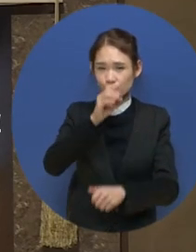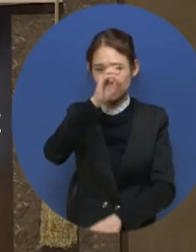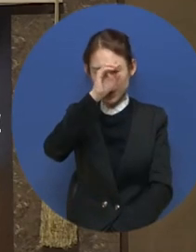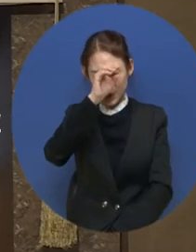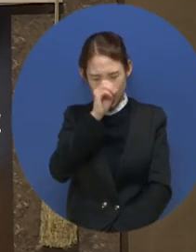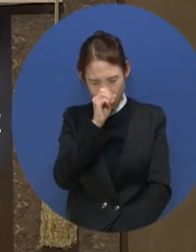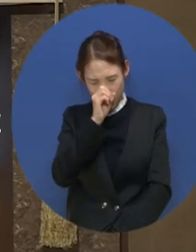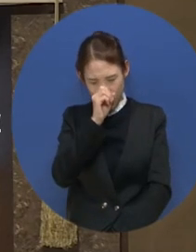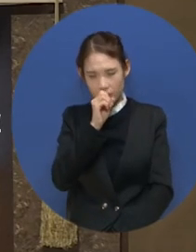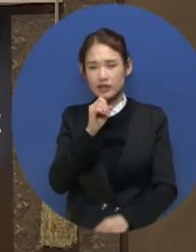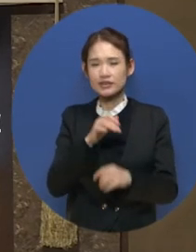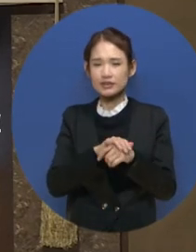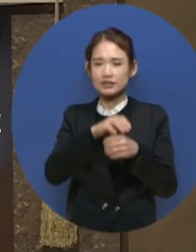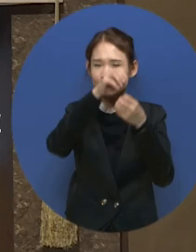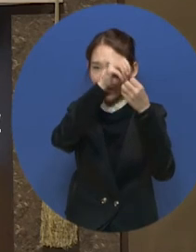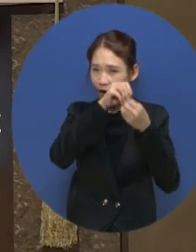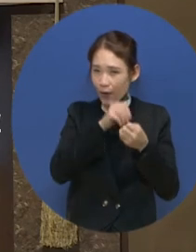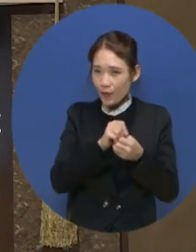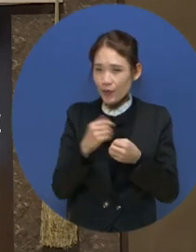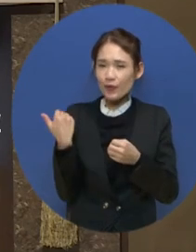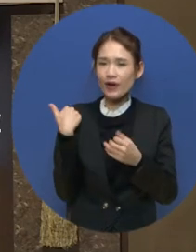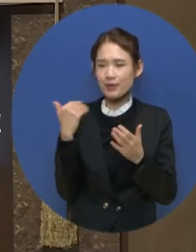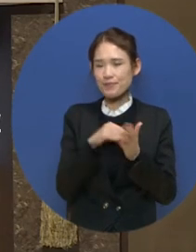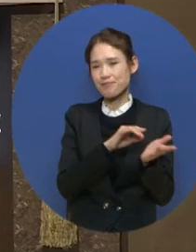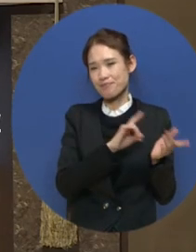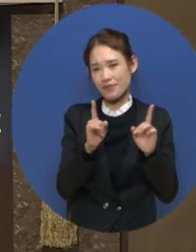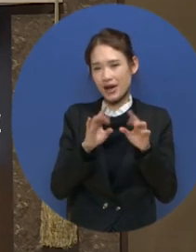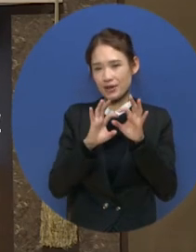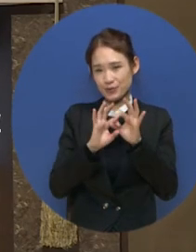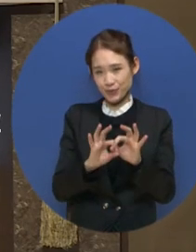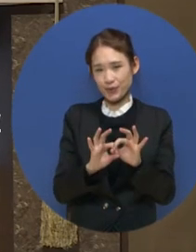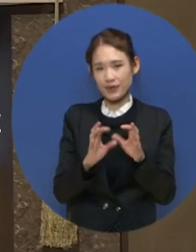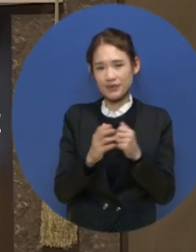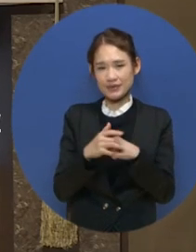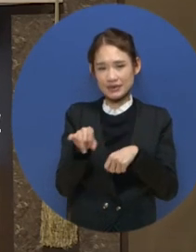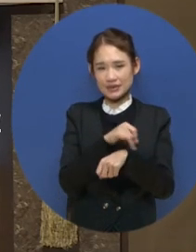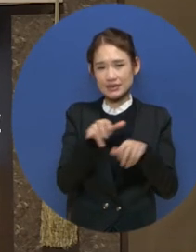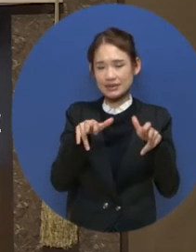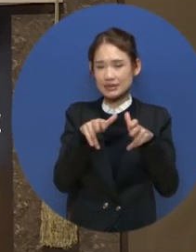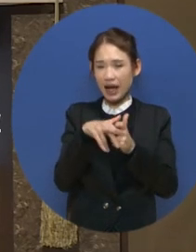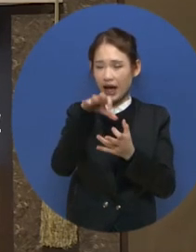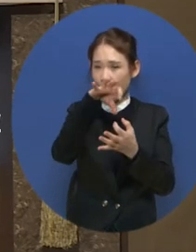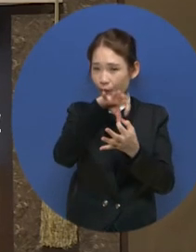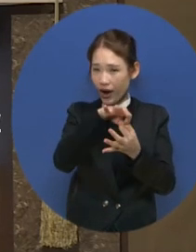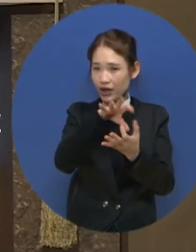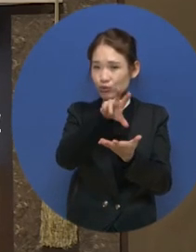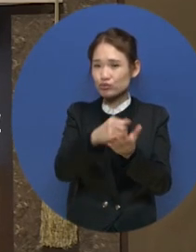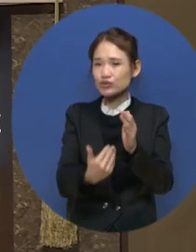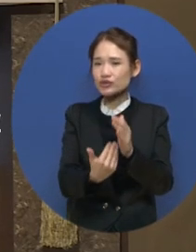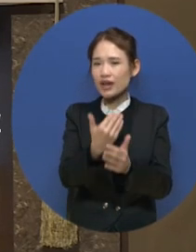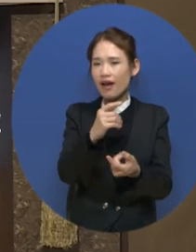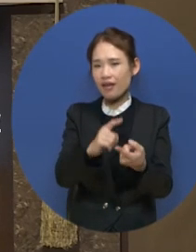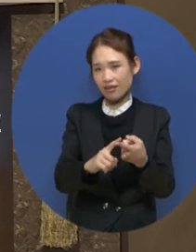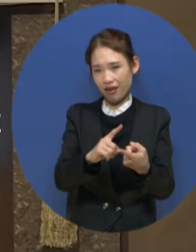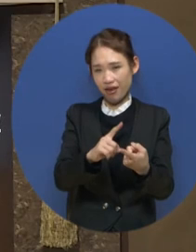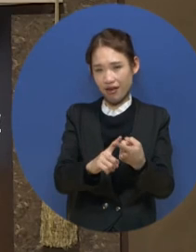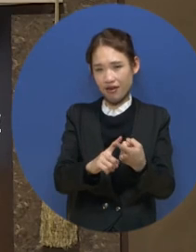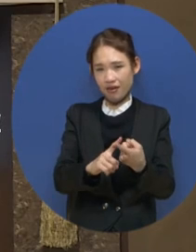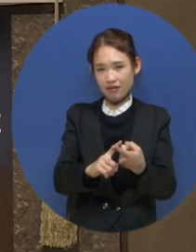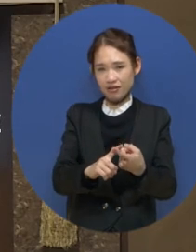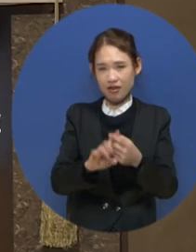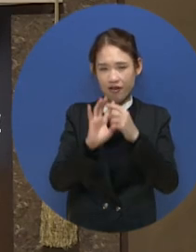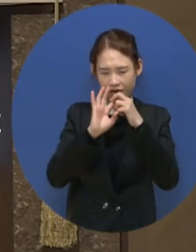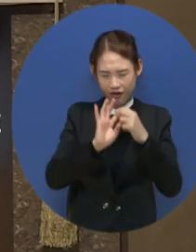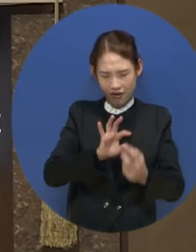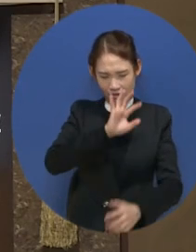미풍양속에 그 전통을 잘 살려서 어트 키도 장애인 문제에 관해서도 이렇게 상시적으로